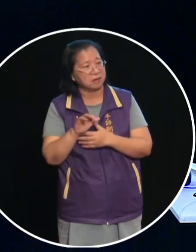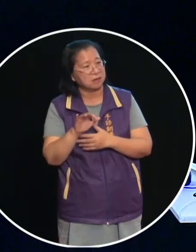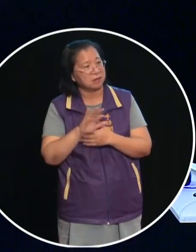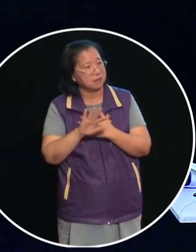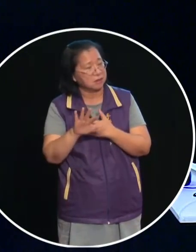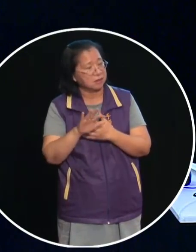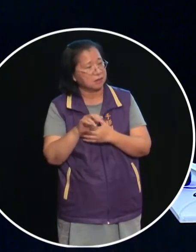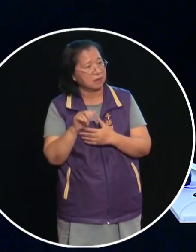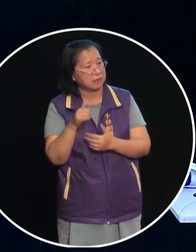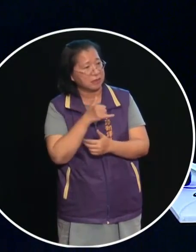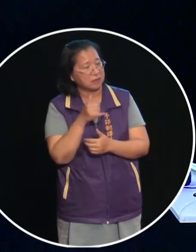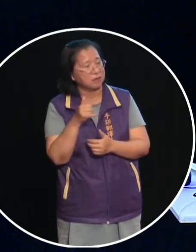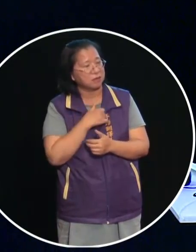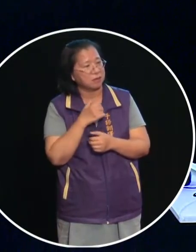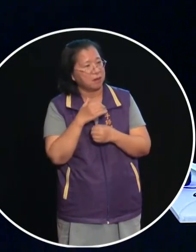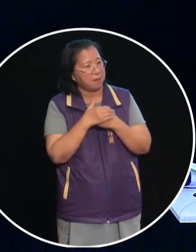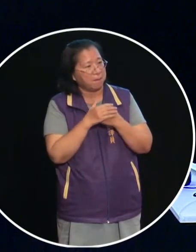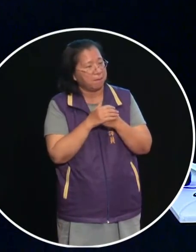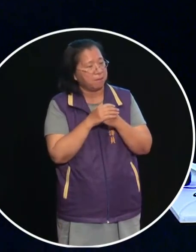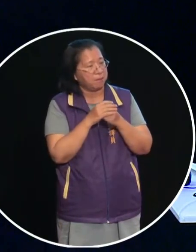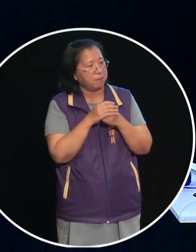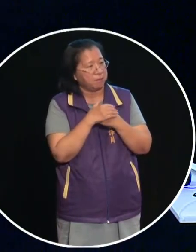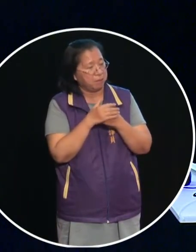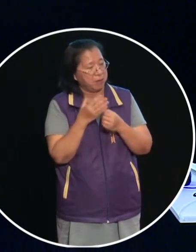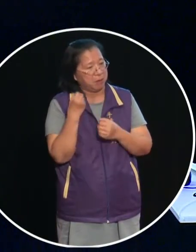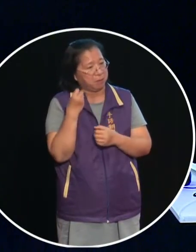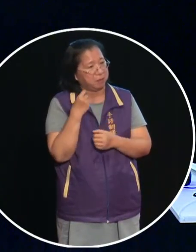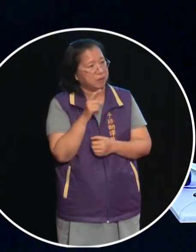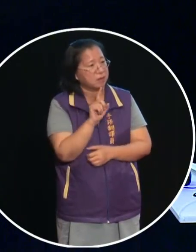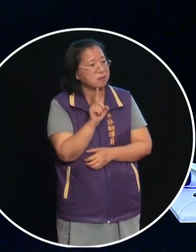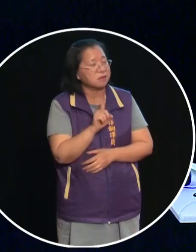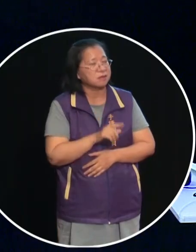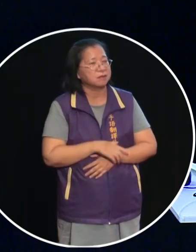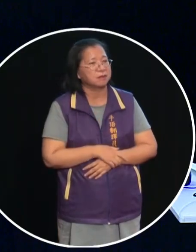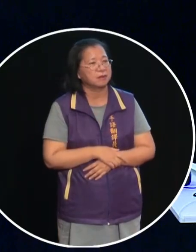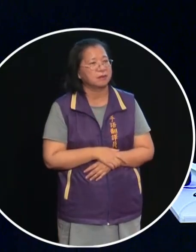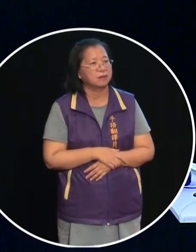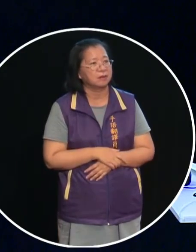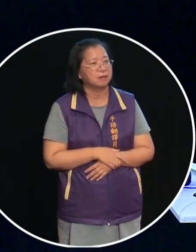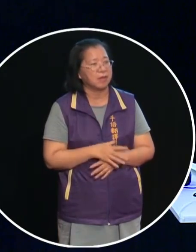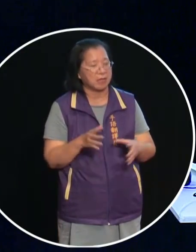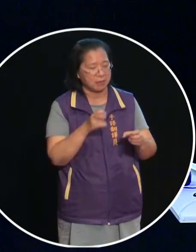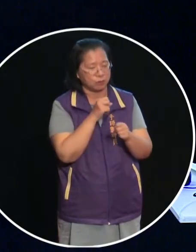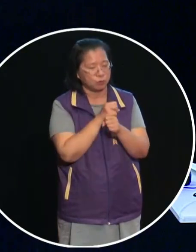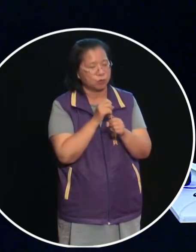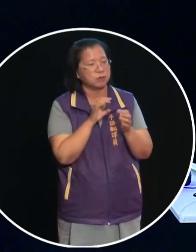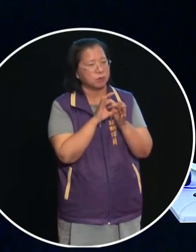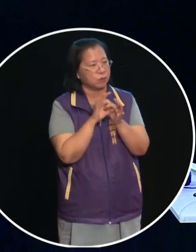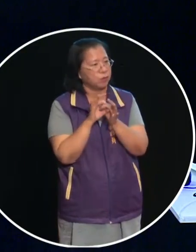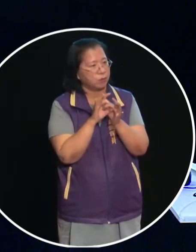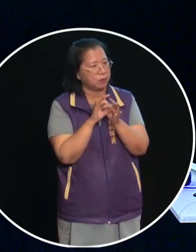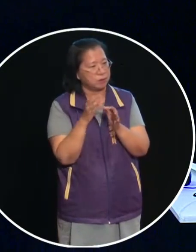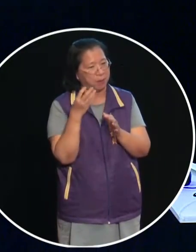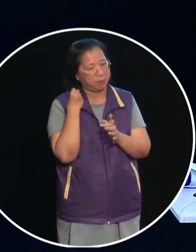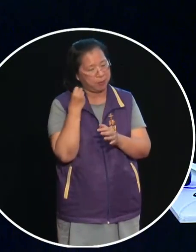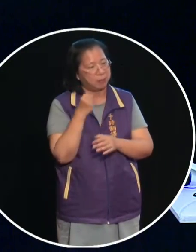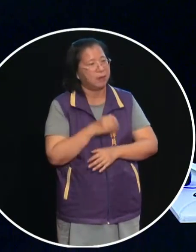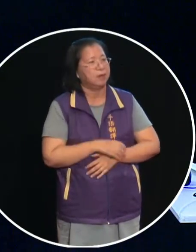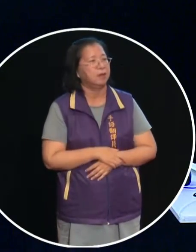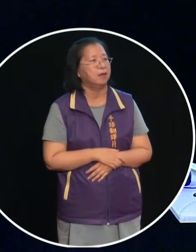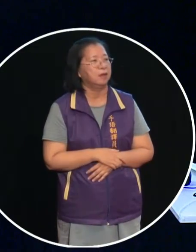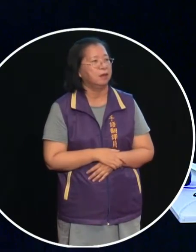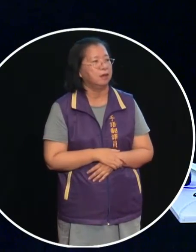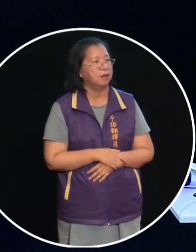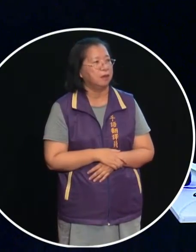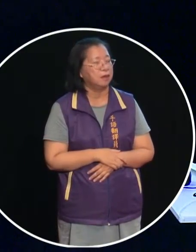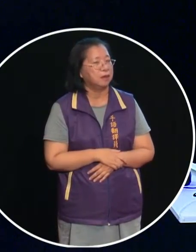还是选择保持这个跟统一教的这个合作关系。那结果他就这种